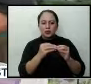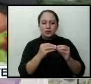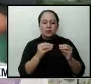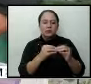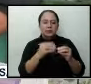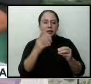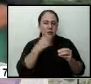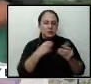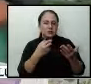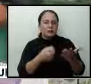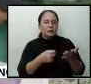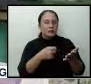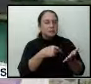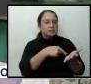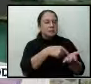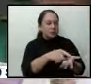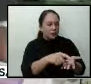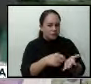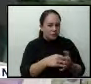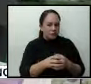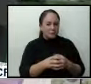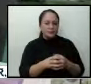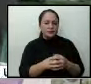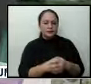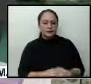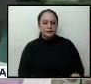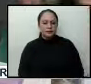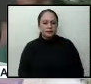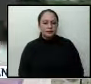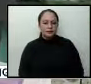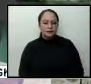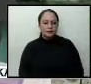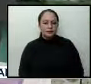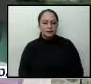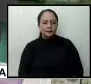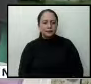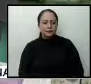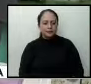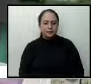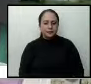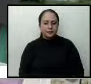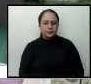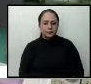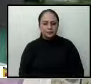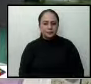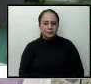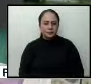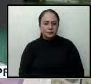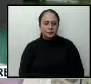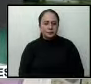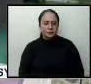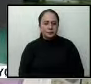kanila. Clazel Pardilla para sa Morning Show ng Bayan, Rise and Shine Pilipinas.